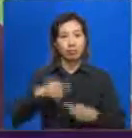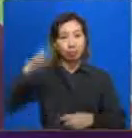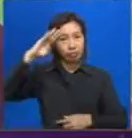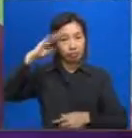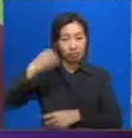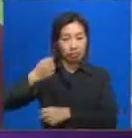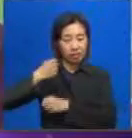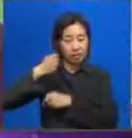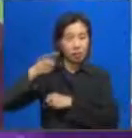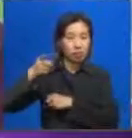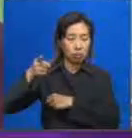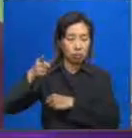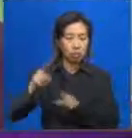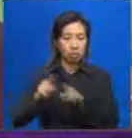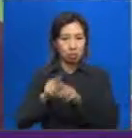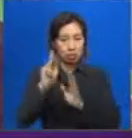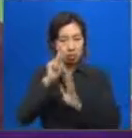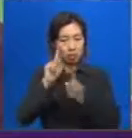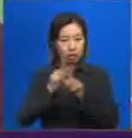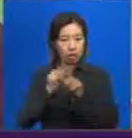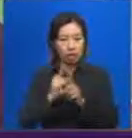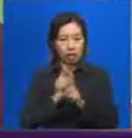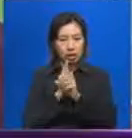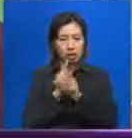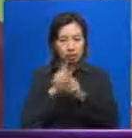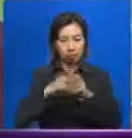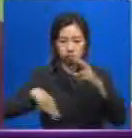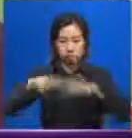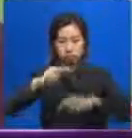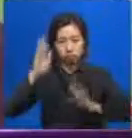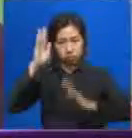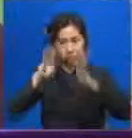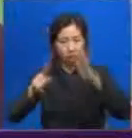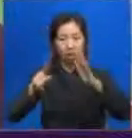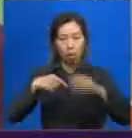าการทหารบกที่ยึดมั่นระบอบประชาธิปไตยแต่ขอให้สร้างความเป็นธรรมให้ทุกฝ่าย